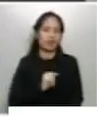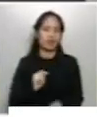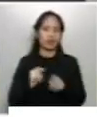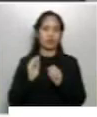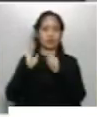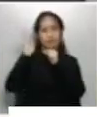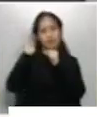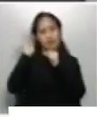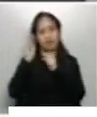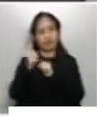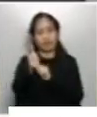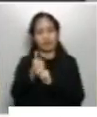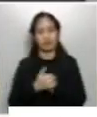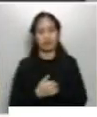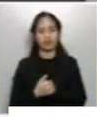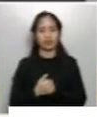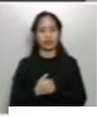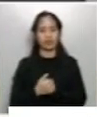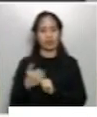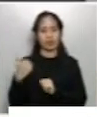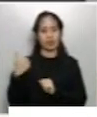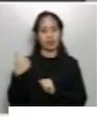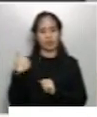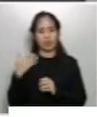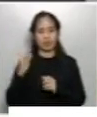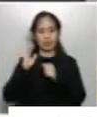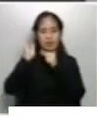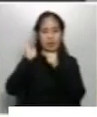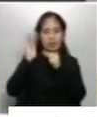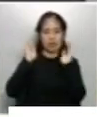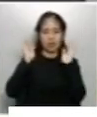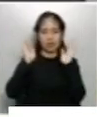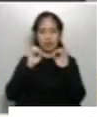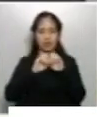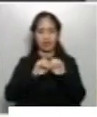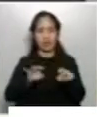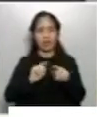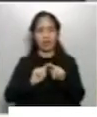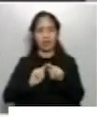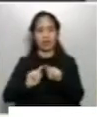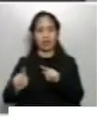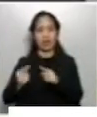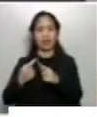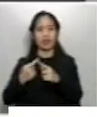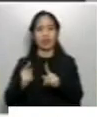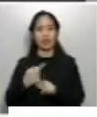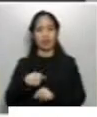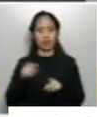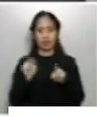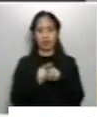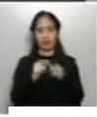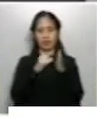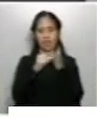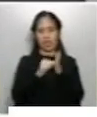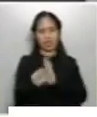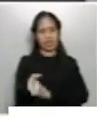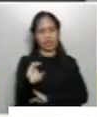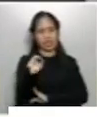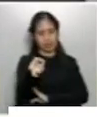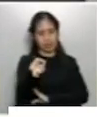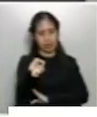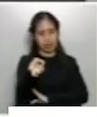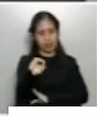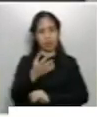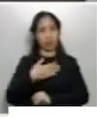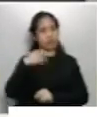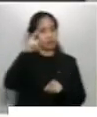ายดียกไปนั่งตั้งห้าแต่ว่ามันเป็นการแก้ไขเพียงนิดเดียวซึ่งผมเห็น